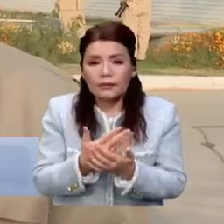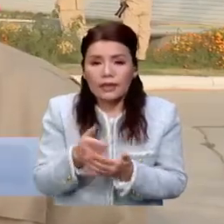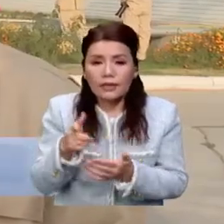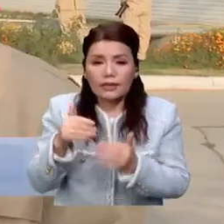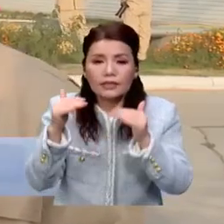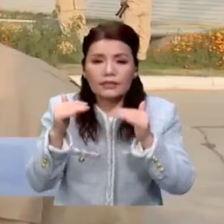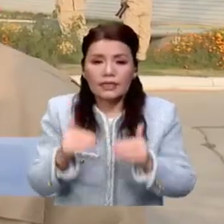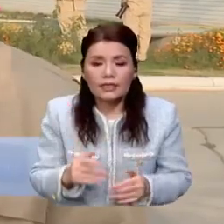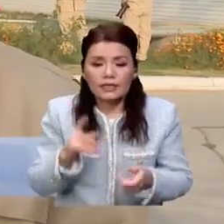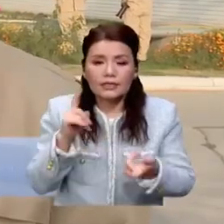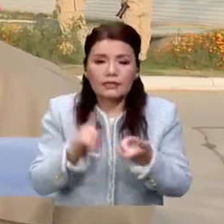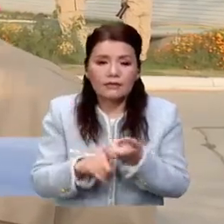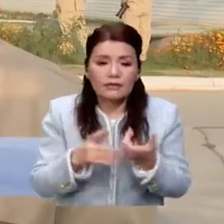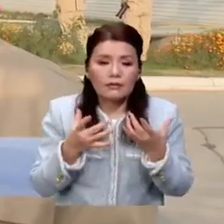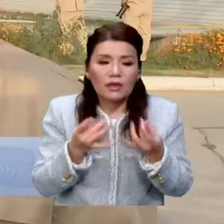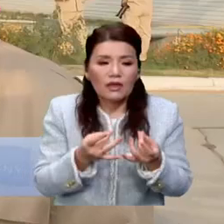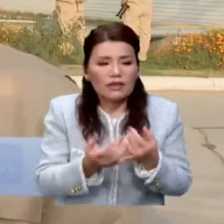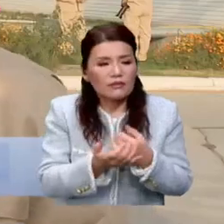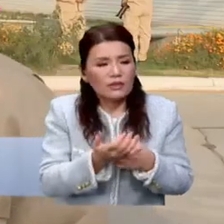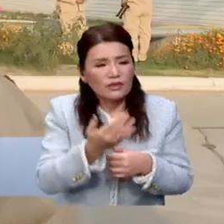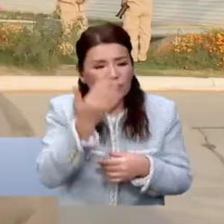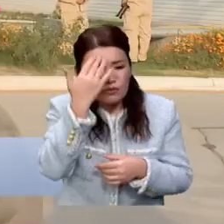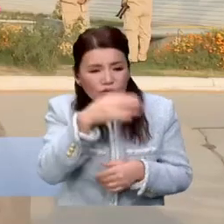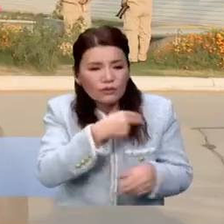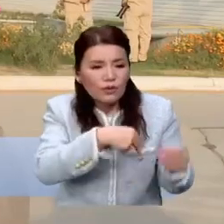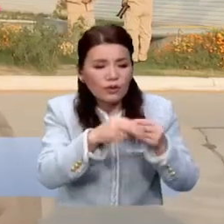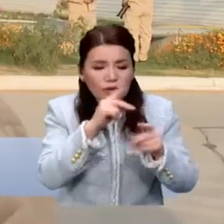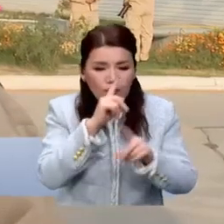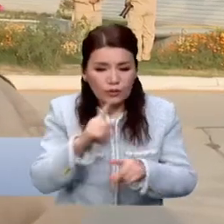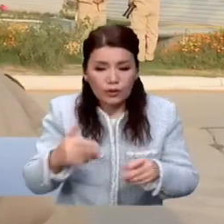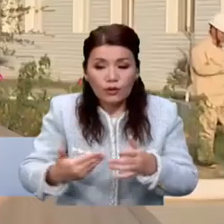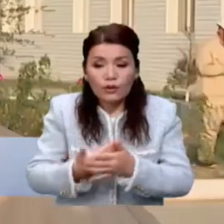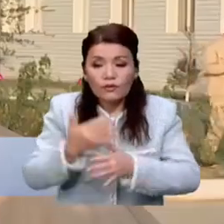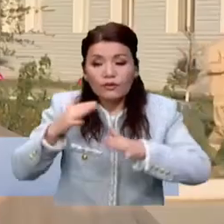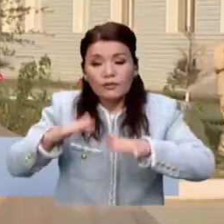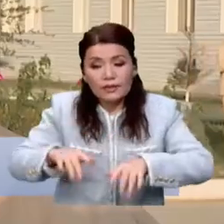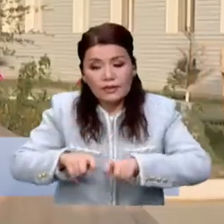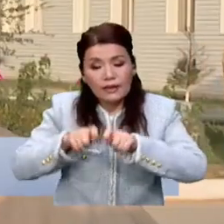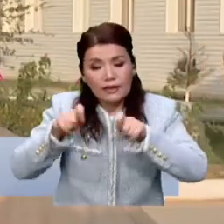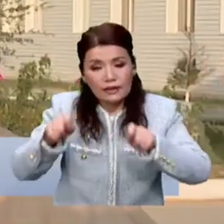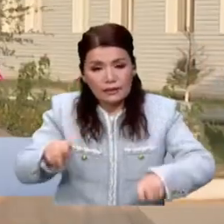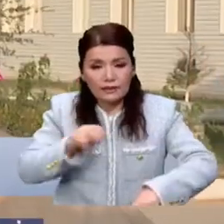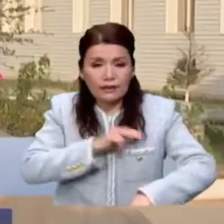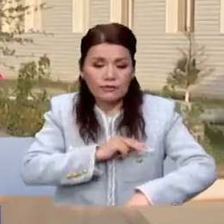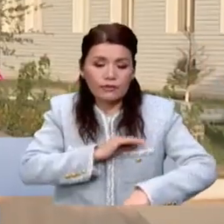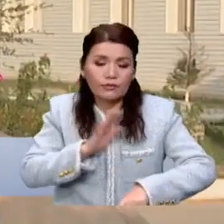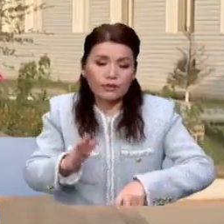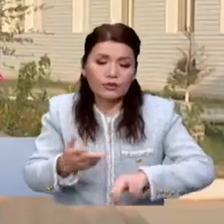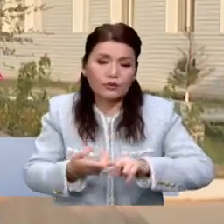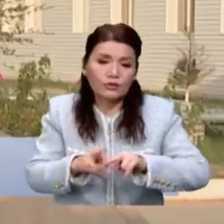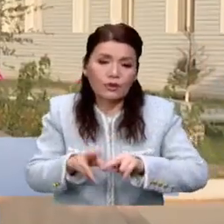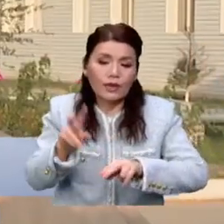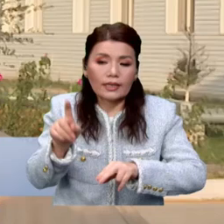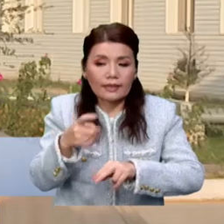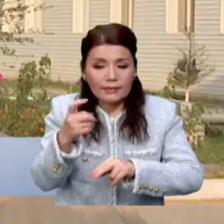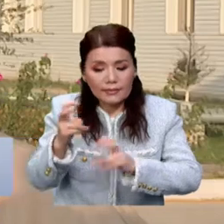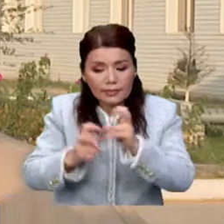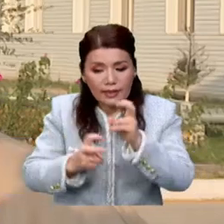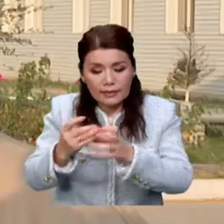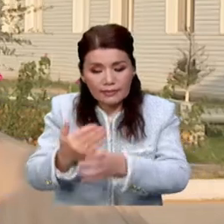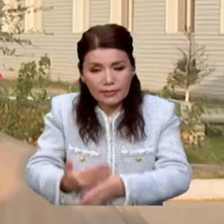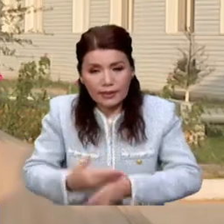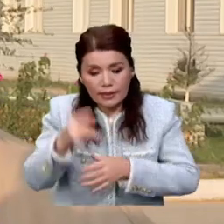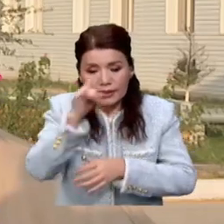снижает зависимость импорта, создает новые рабочие места. Также поддержка химической промышленности